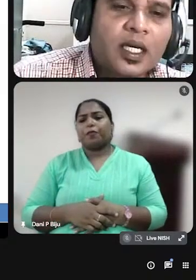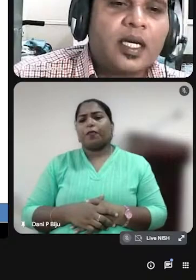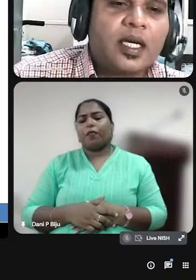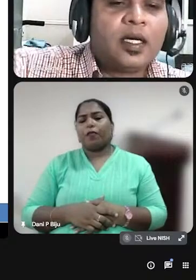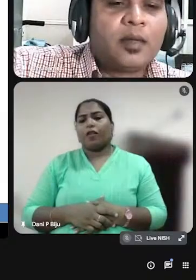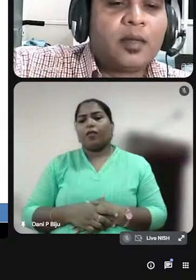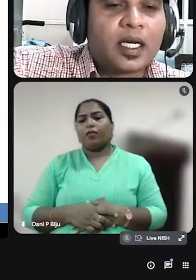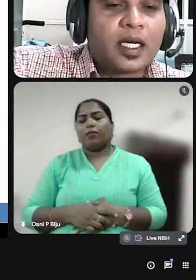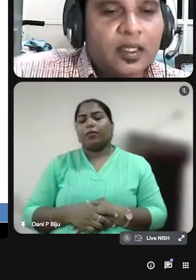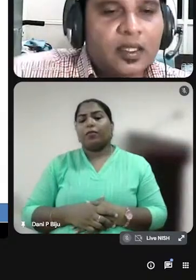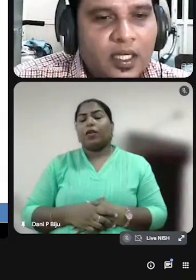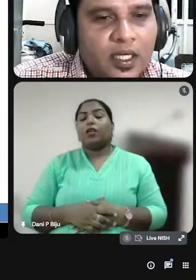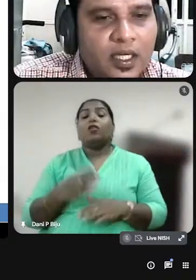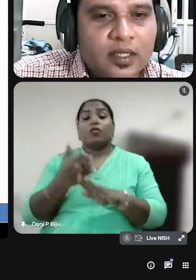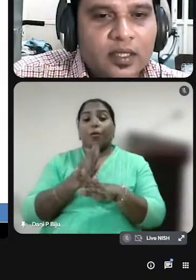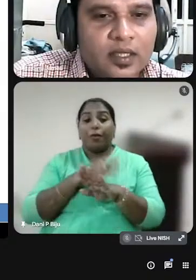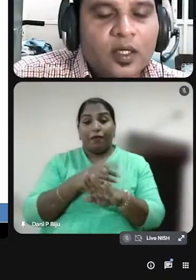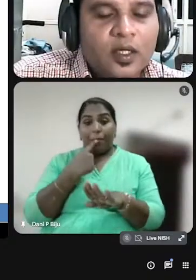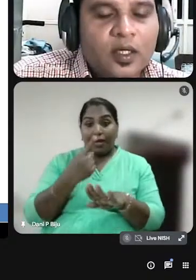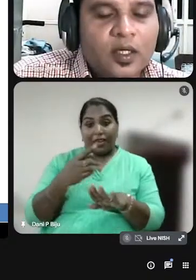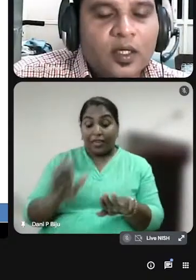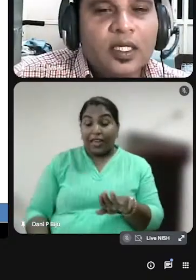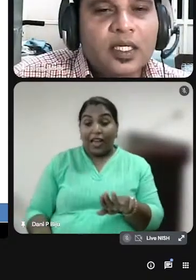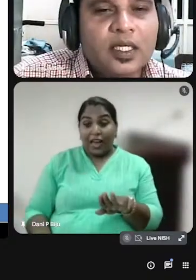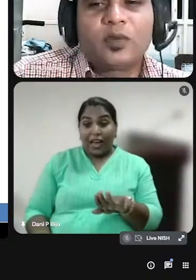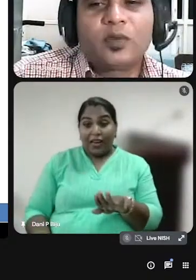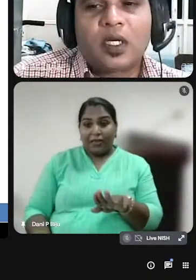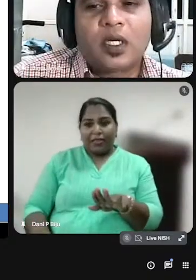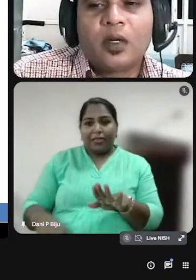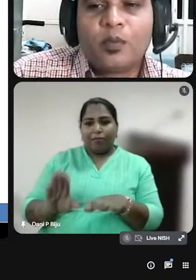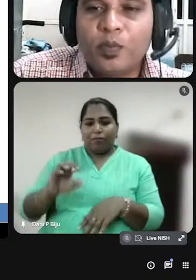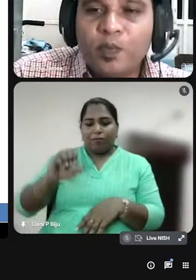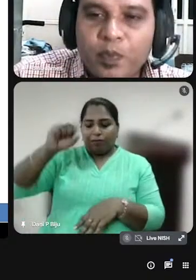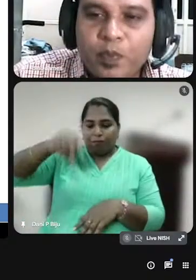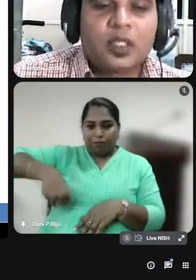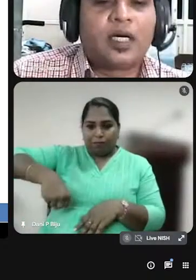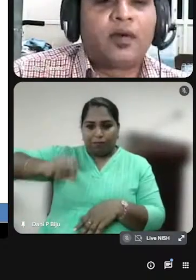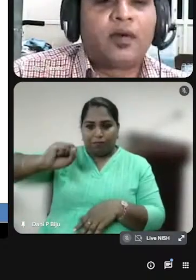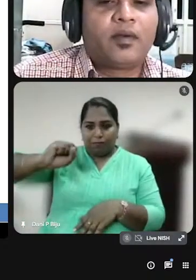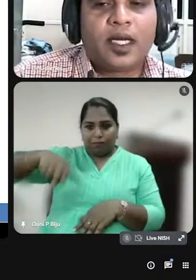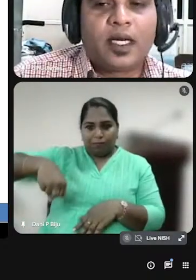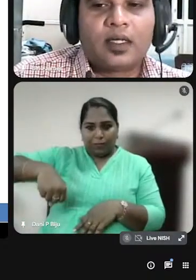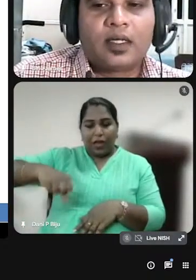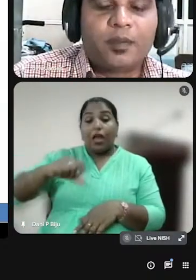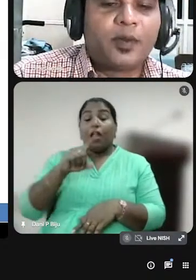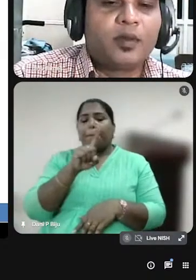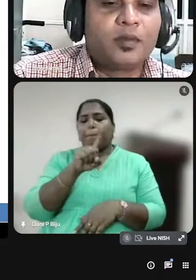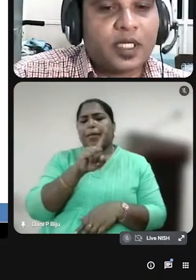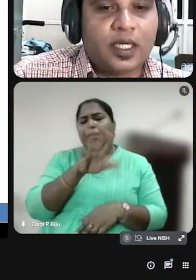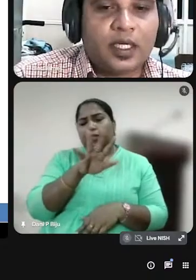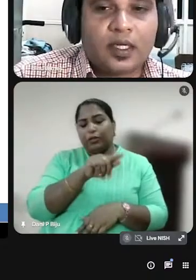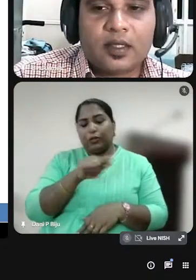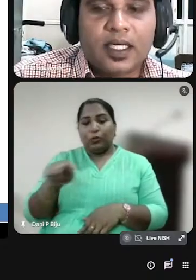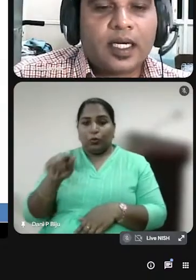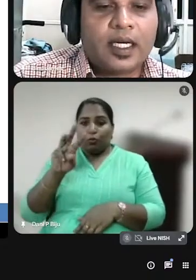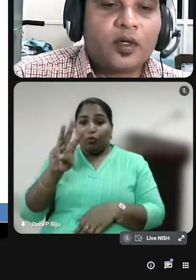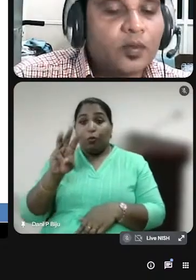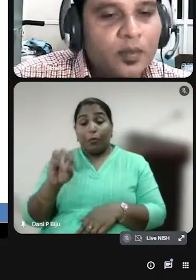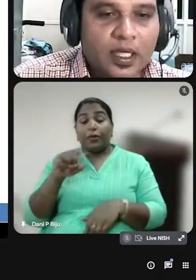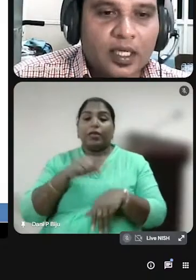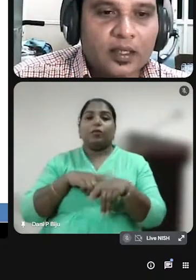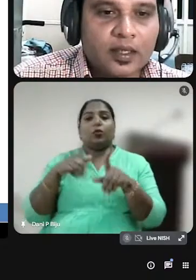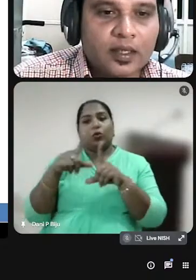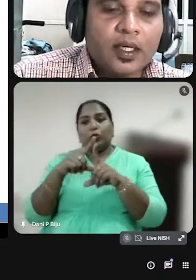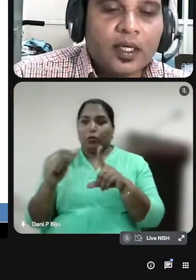തന്നെ കാല് മടക്കുകയും നിവർത്തുകയും ചെയ്യുന്നത് ഒരു 15 മുതൽ 30 തവണ വരെയാണ് എപ്പോഴും